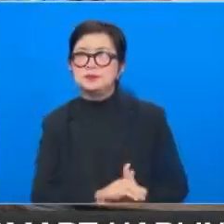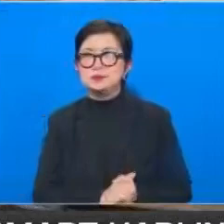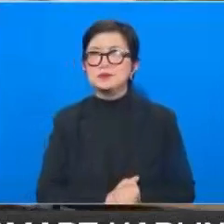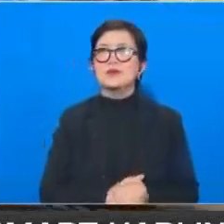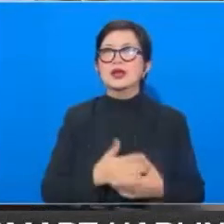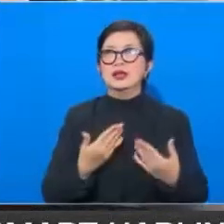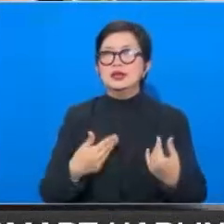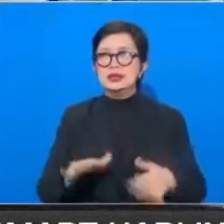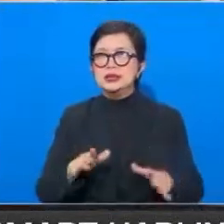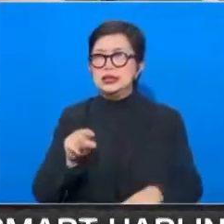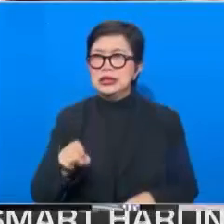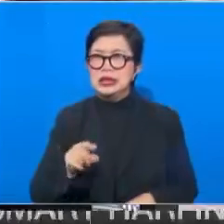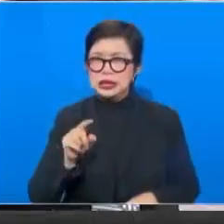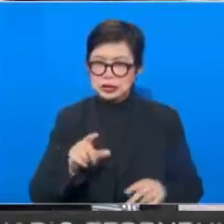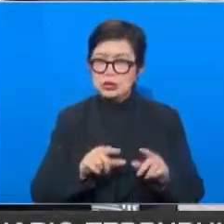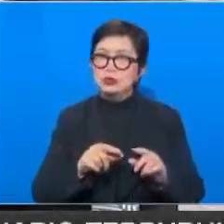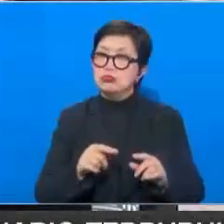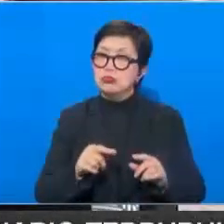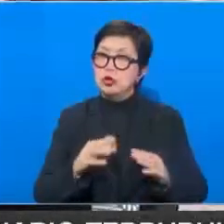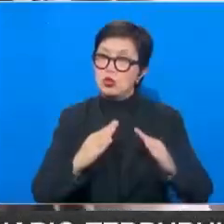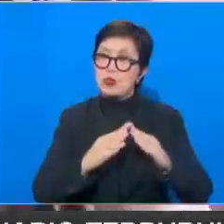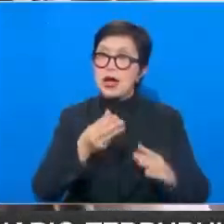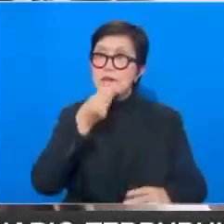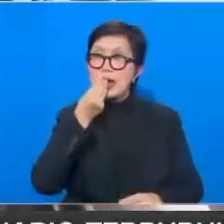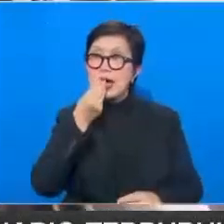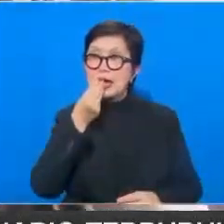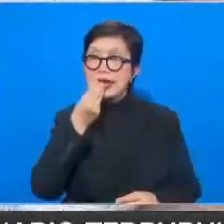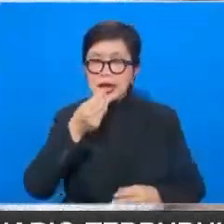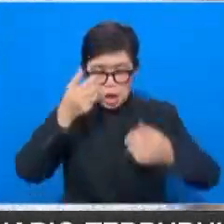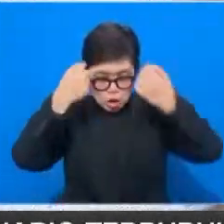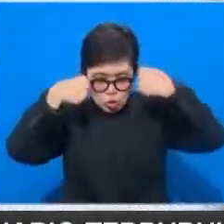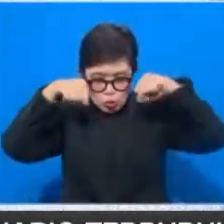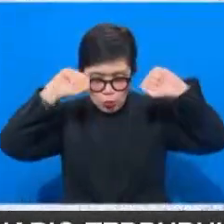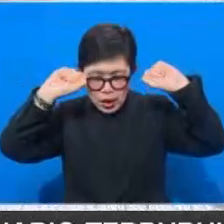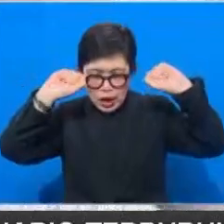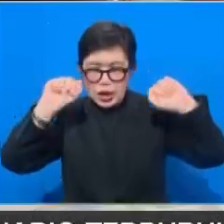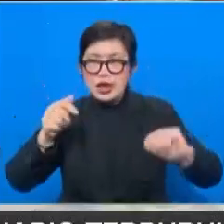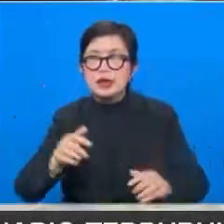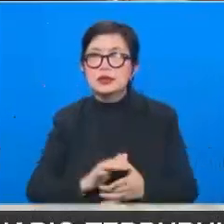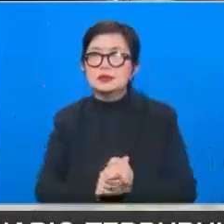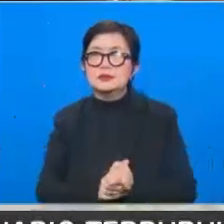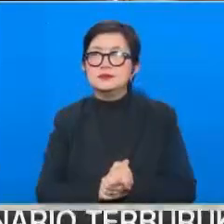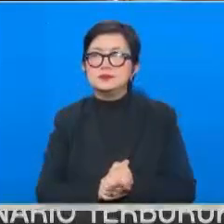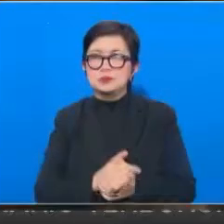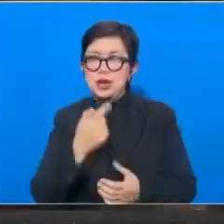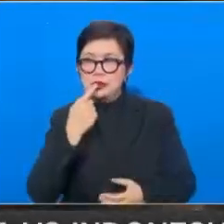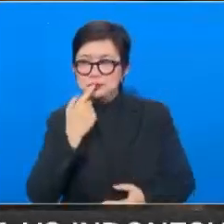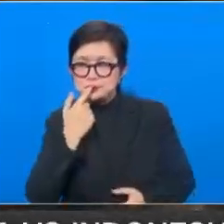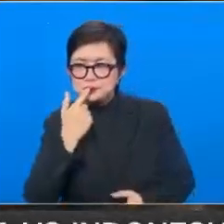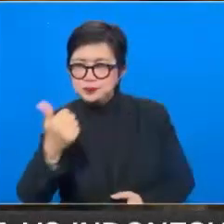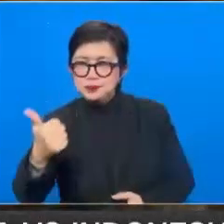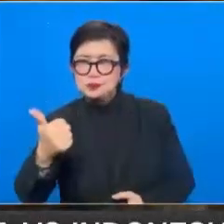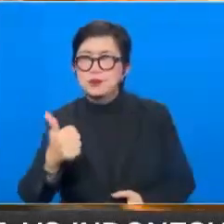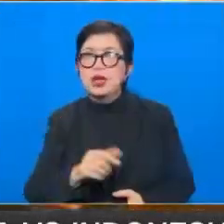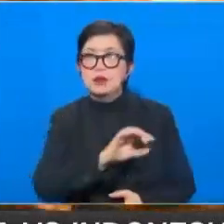Tarogong Kaler ini adalah satu-satunya resto yang menyajikan olahan daging domba dengan menu berkelas di Garut. Ada 12 menu berbahan